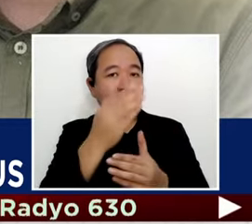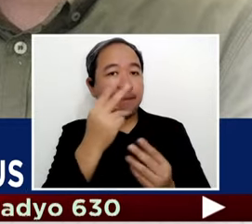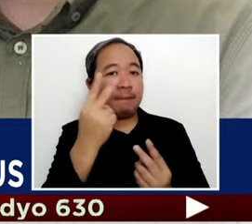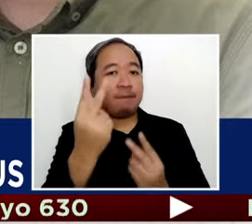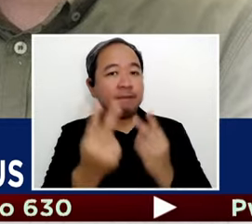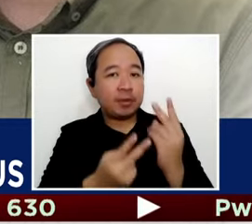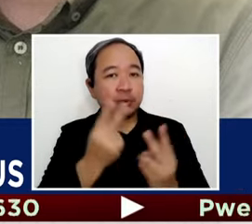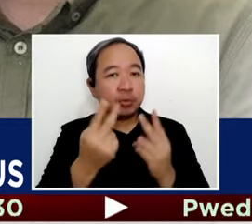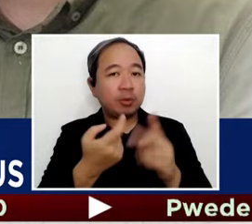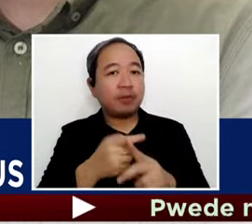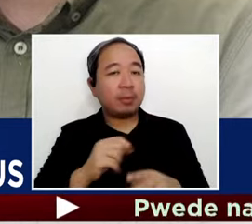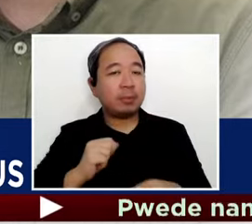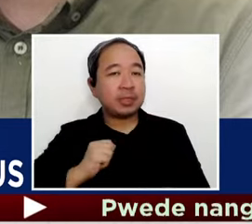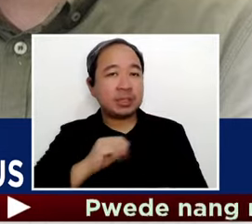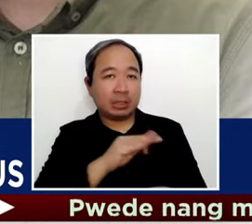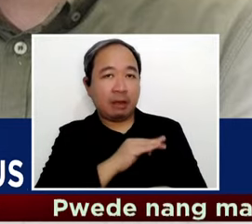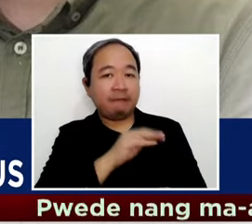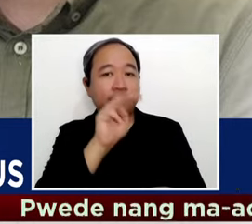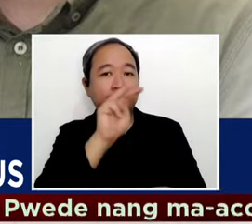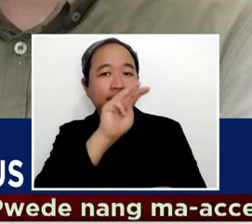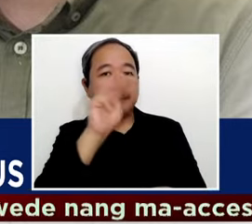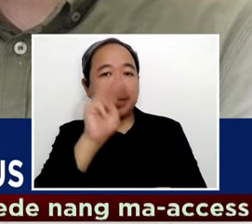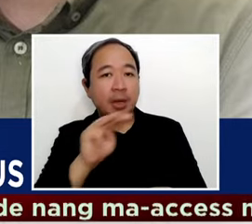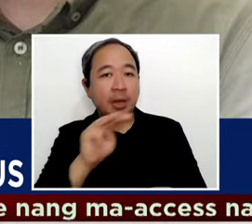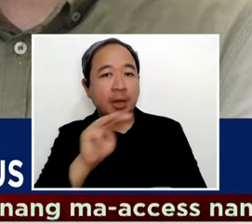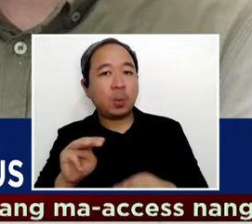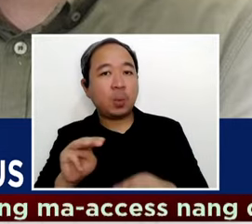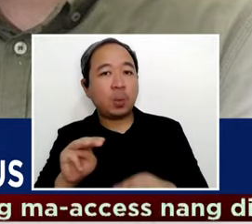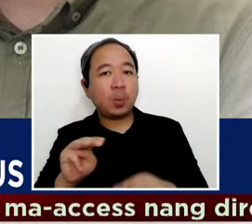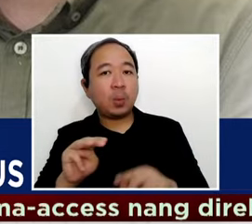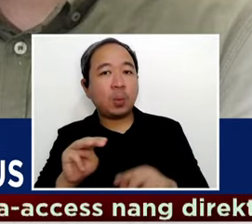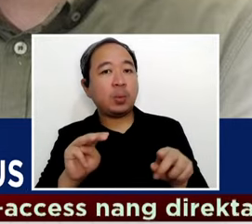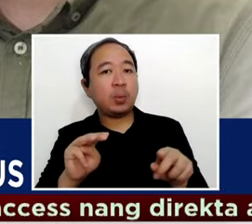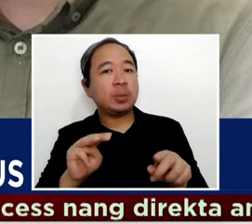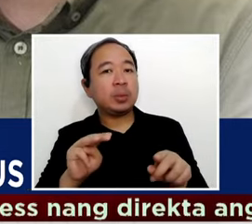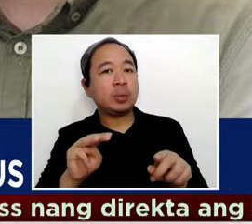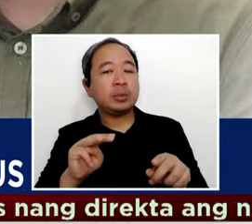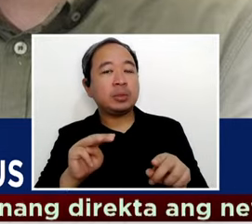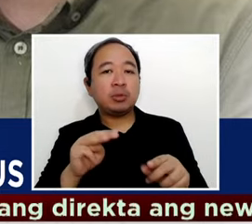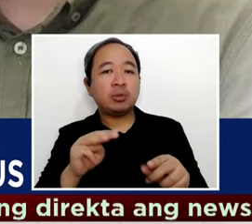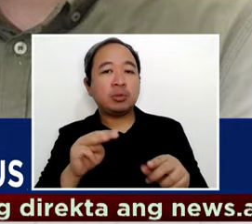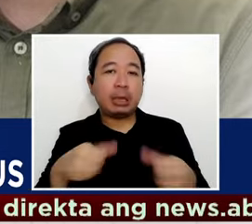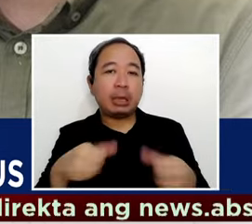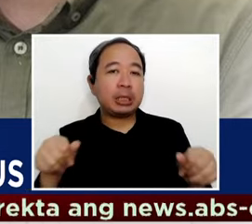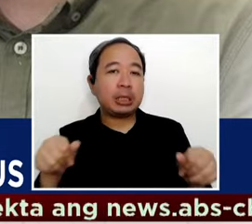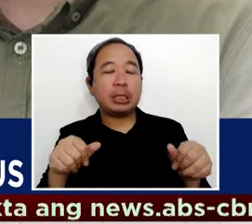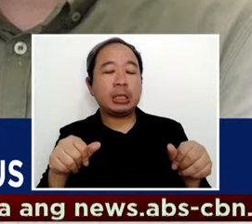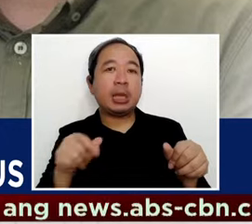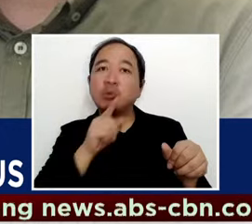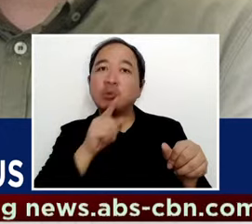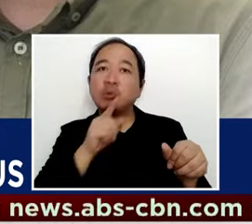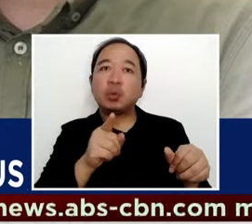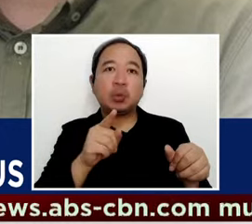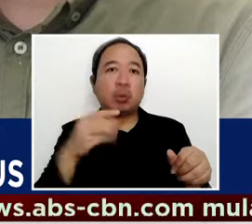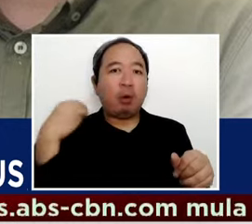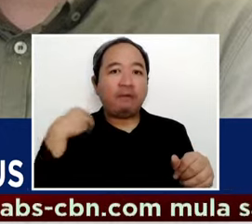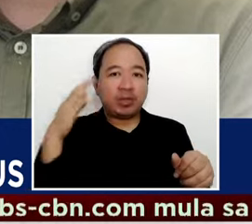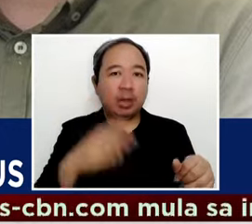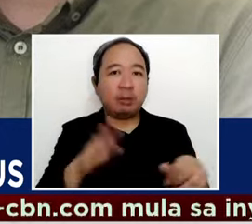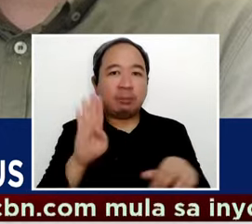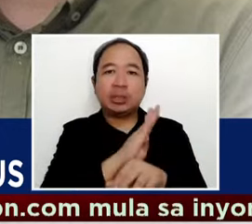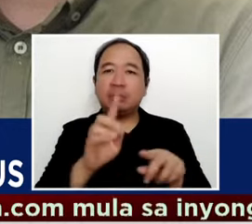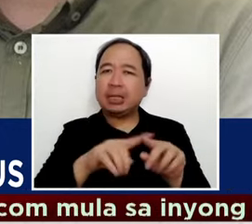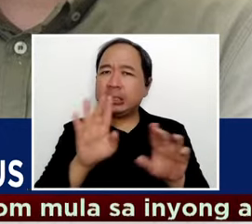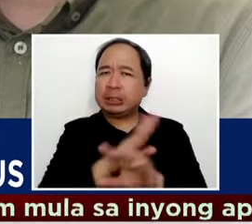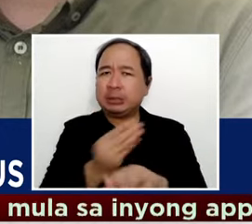ng mga taga-Meralco personnel para sa anumang official business, huwag po kayong magbibigay ng pera sa kanila. Hindi